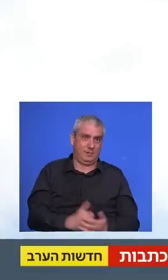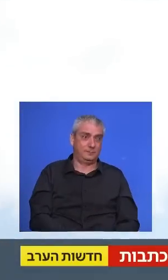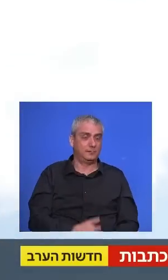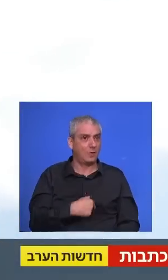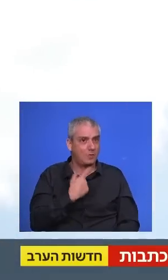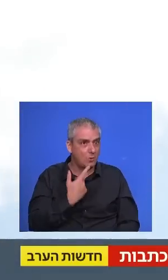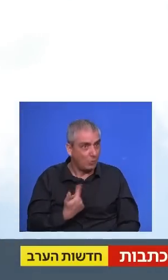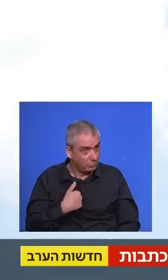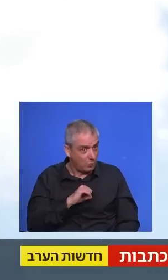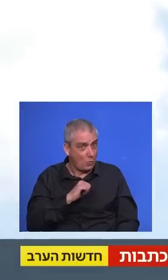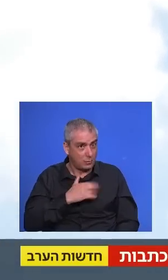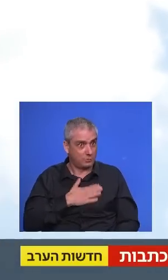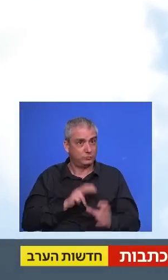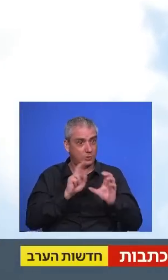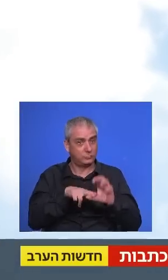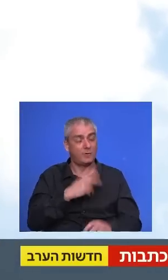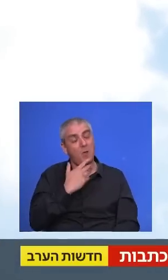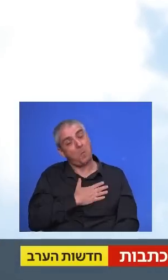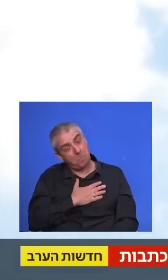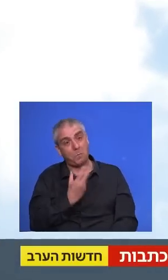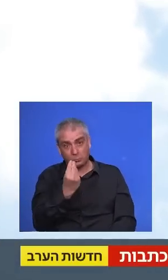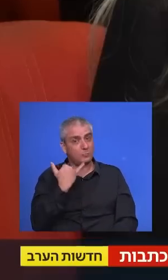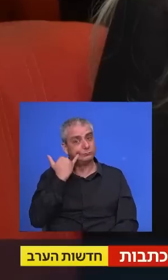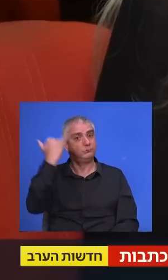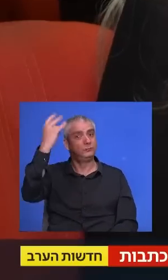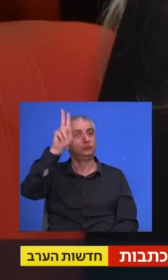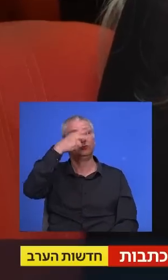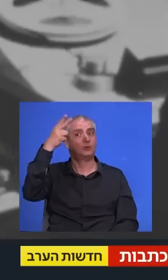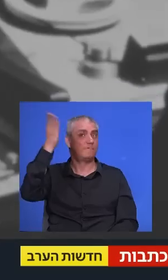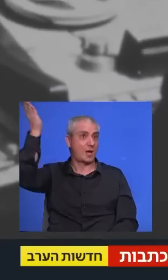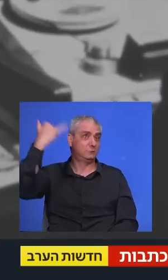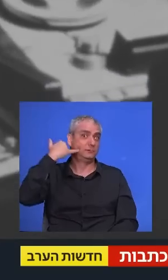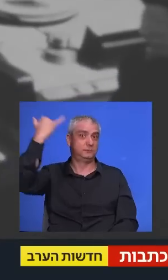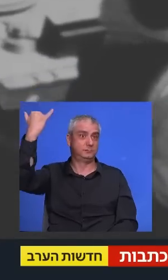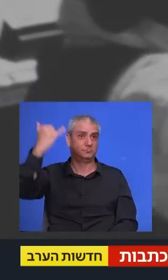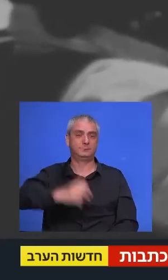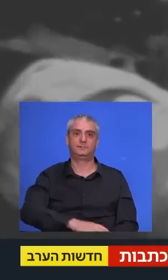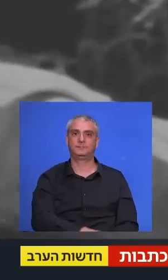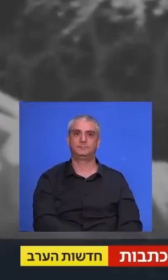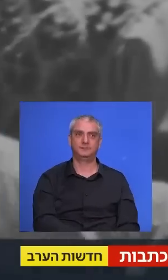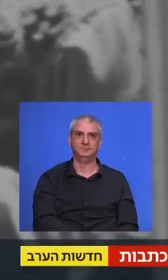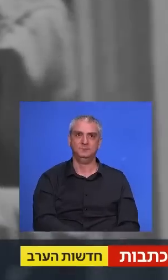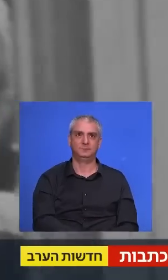אמרנו שאנחנו מעוניינים להשתתף. היא אמרה, טוב, בואי נצלצל לשוויץ.